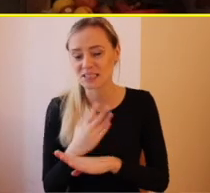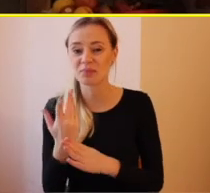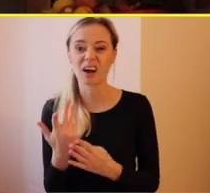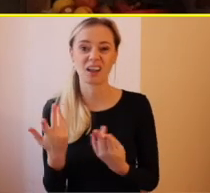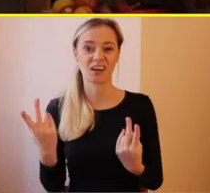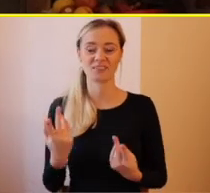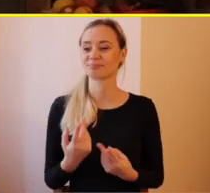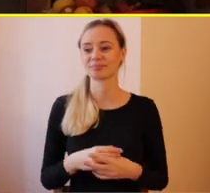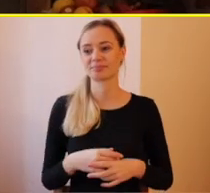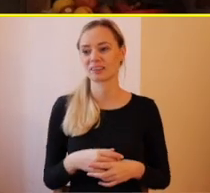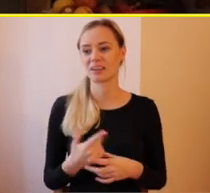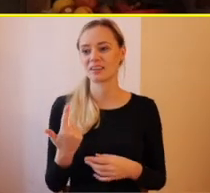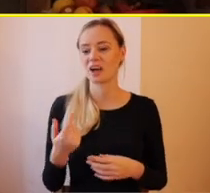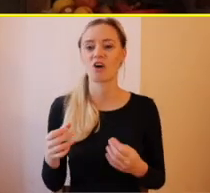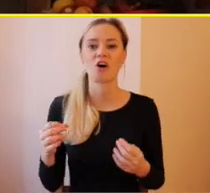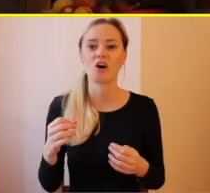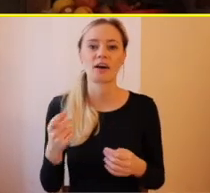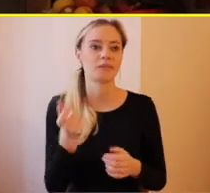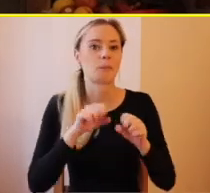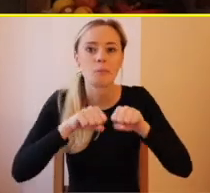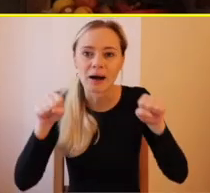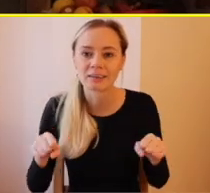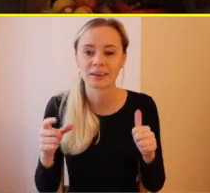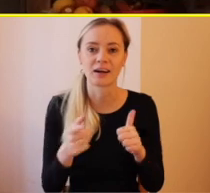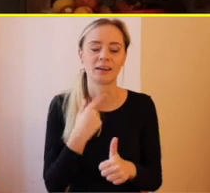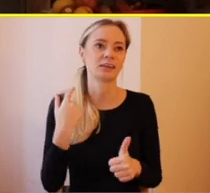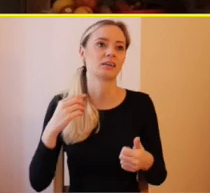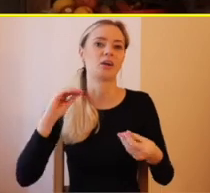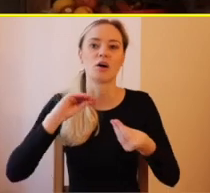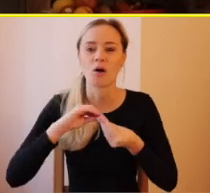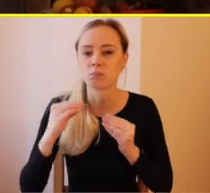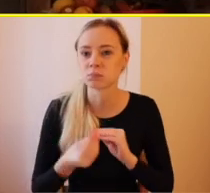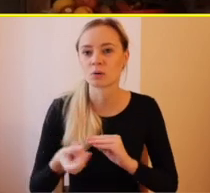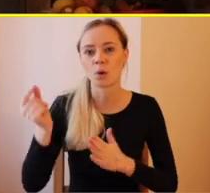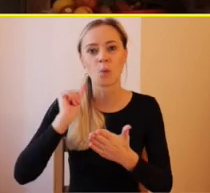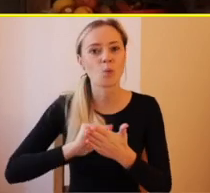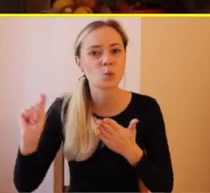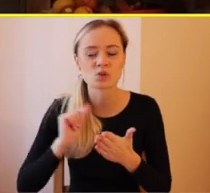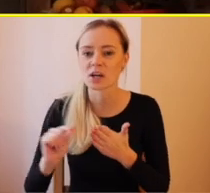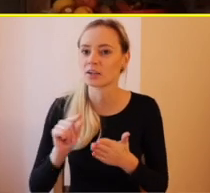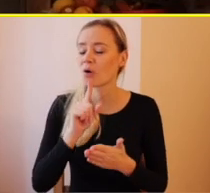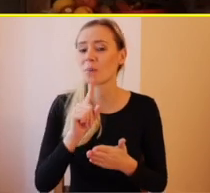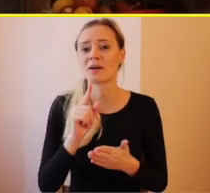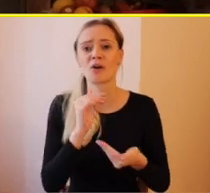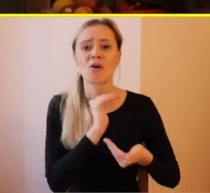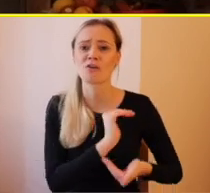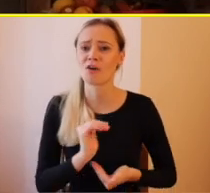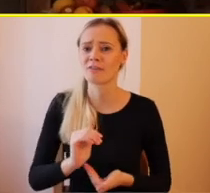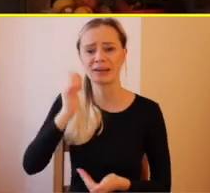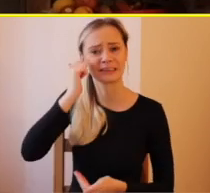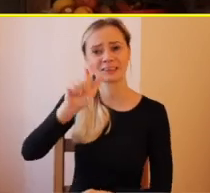Ale čo sa týka servisov v bankách a vlastne proste po úradoch, tam sa to nezmenilo